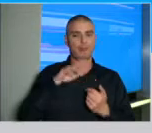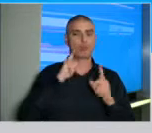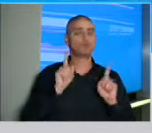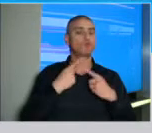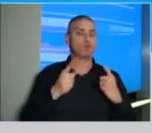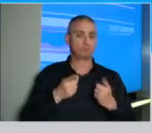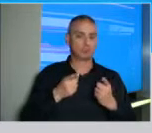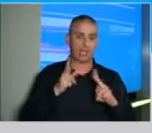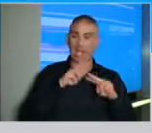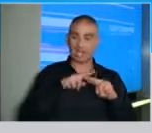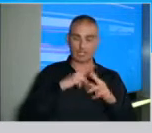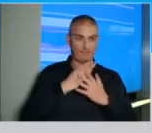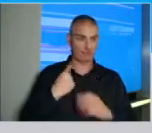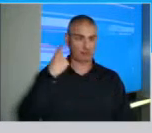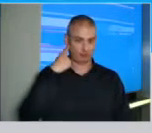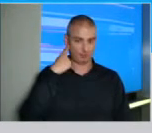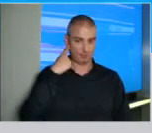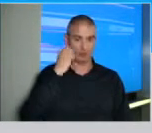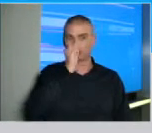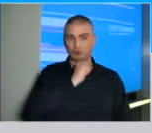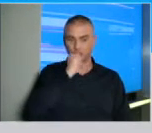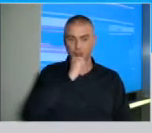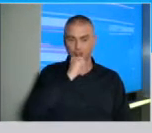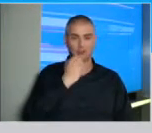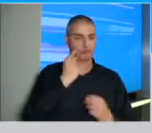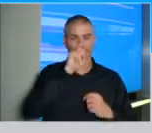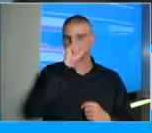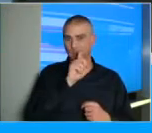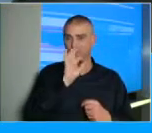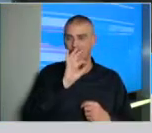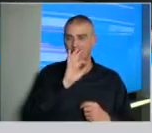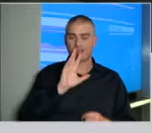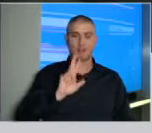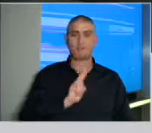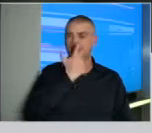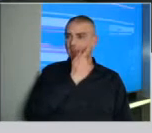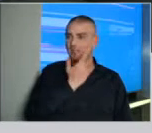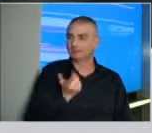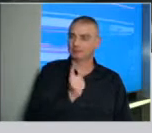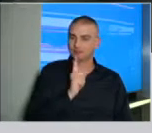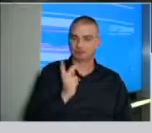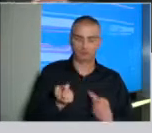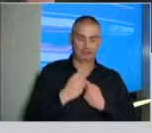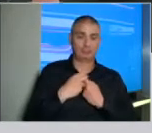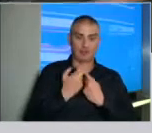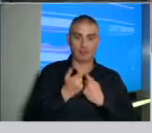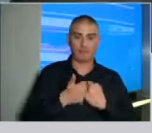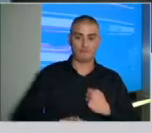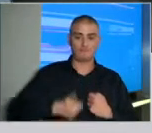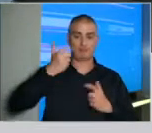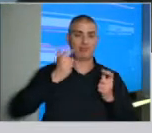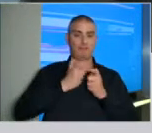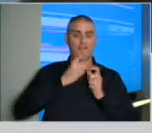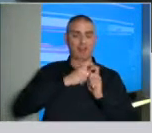המוזיקה. אחרי ששמענו את השיר מעורר סימני השאלה של בני גנץ, מי שהצטרפה לחגיגה היא מנהיגת